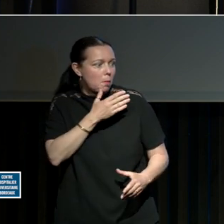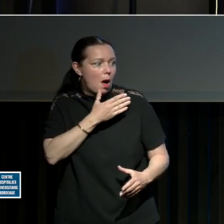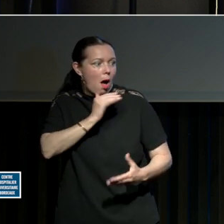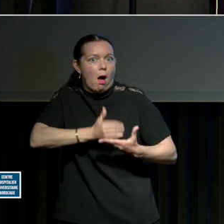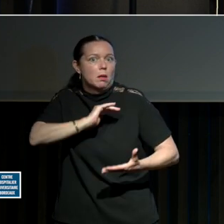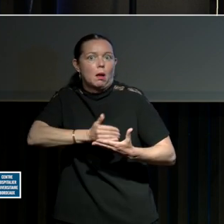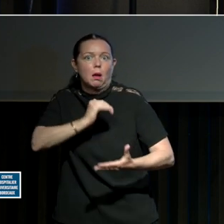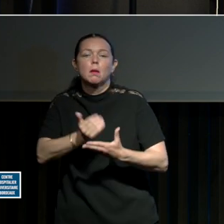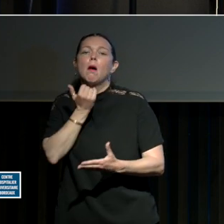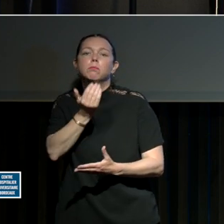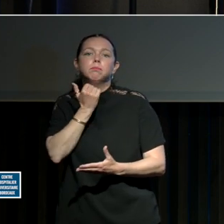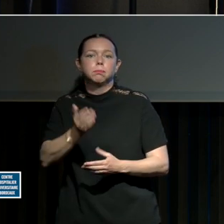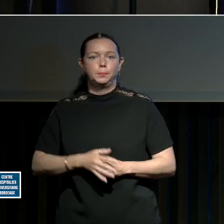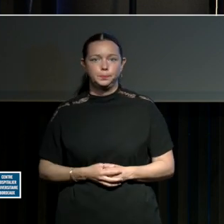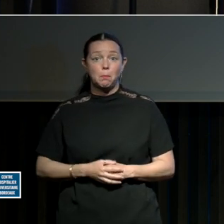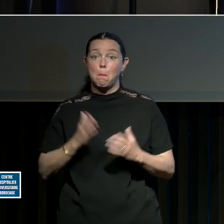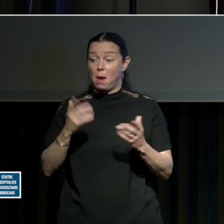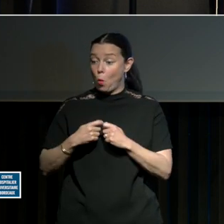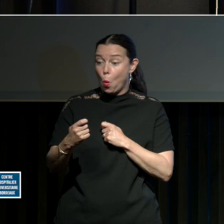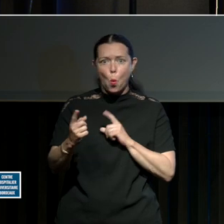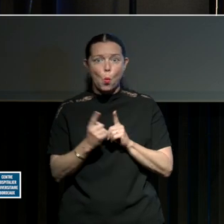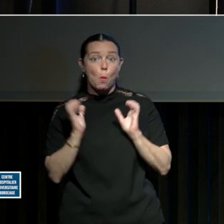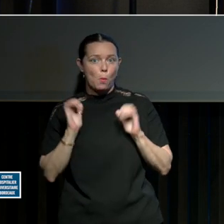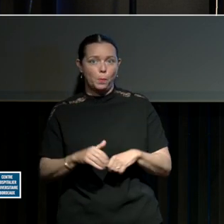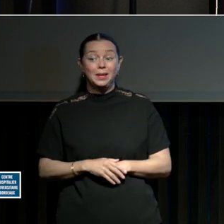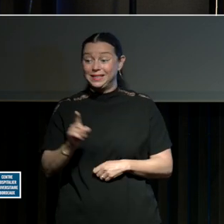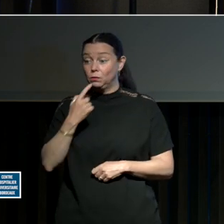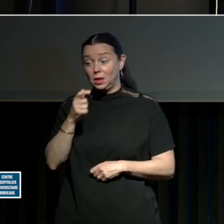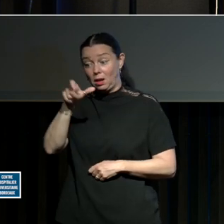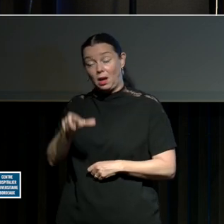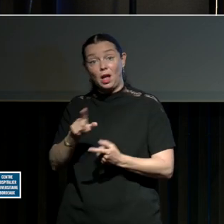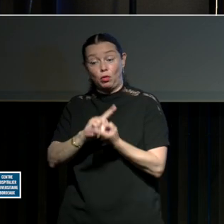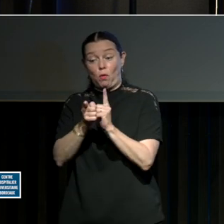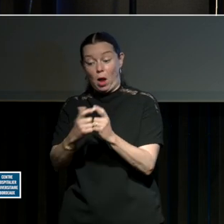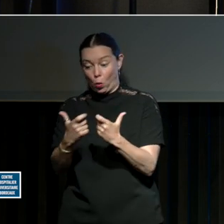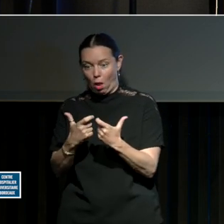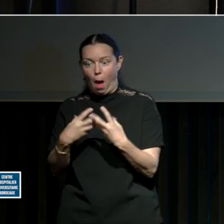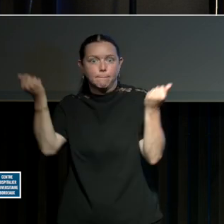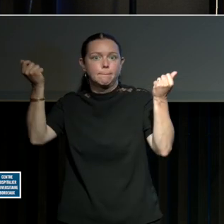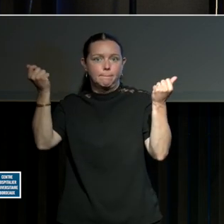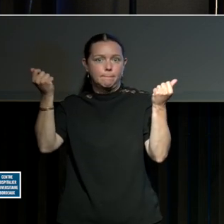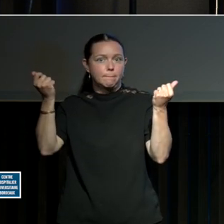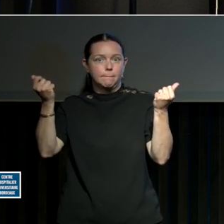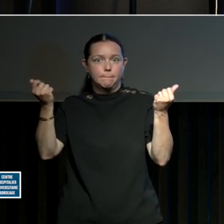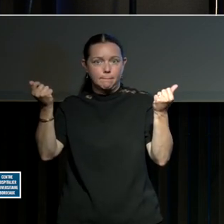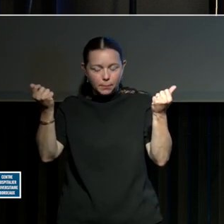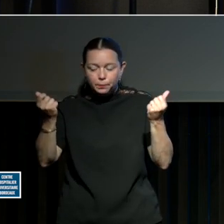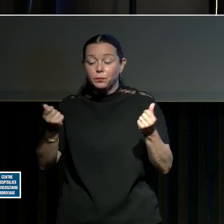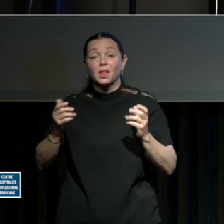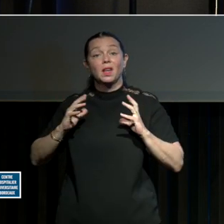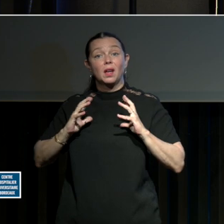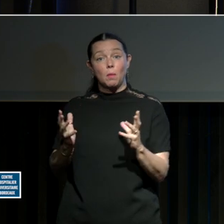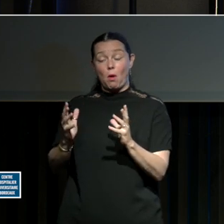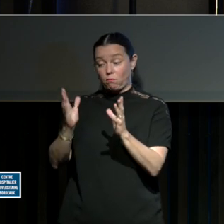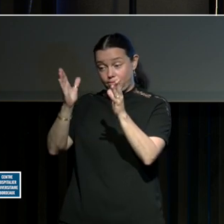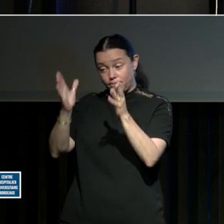durablement. Cette perte de contrôle va donc s'exprimer à travers l'accumulation